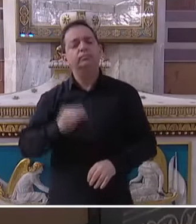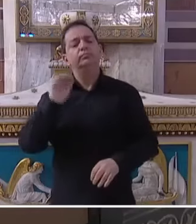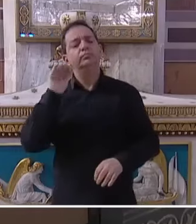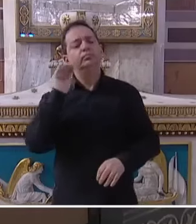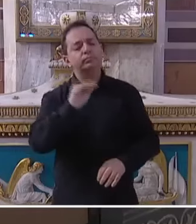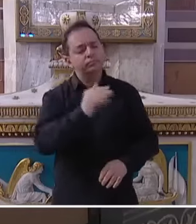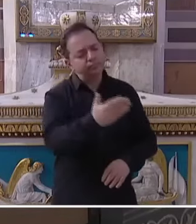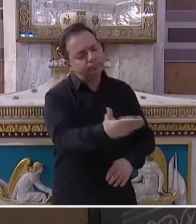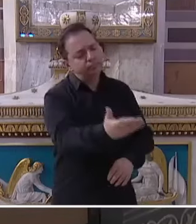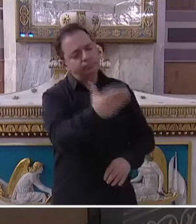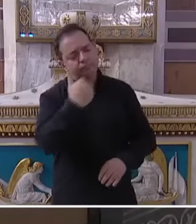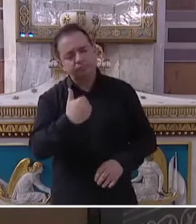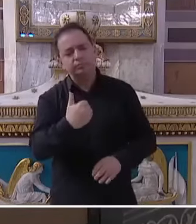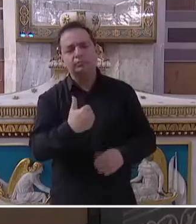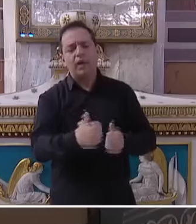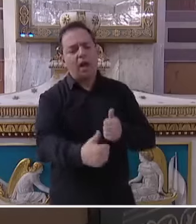μη.